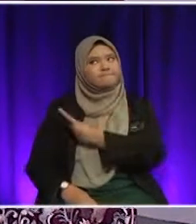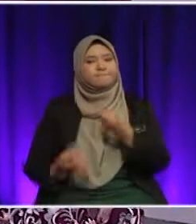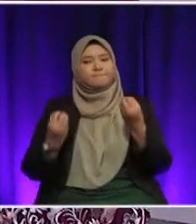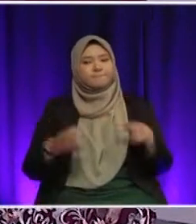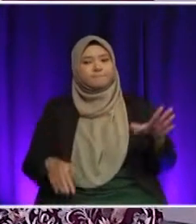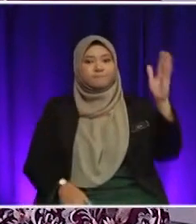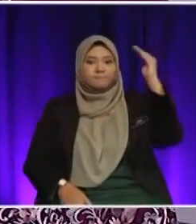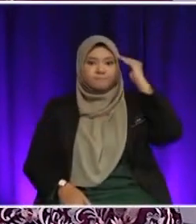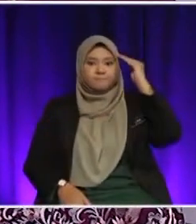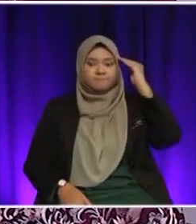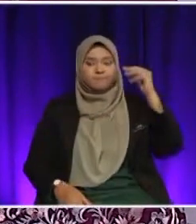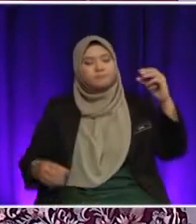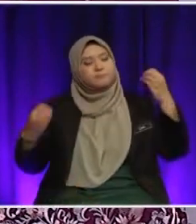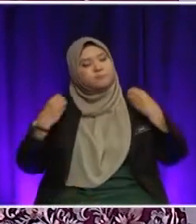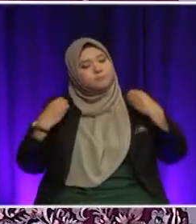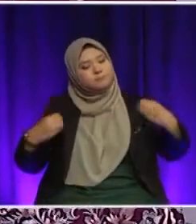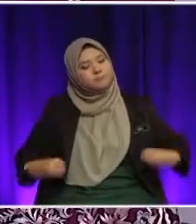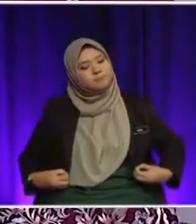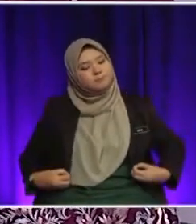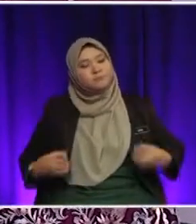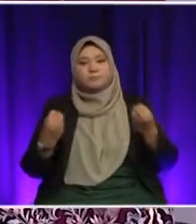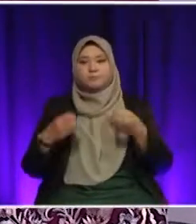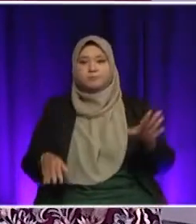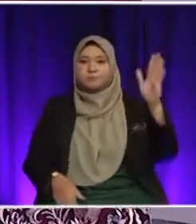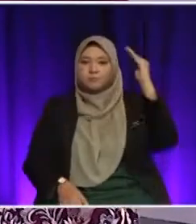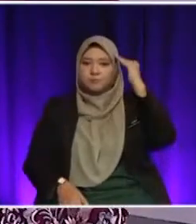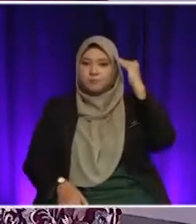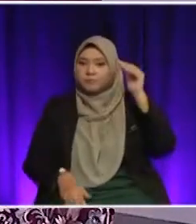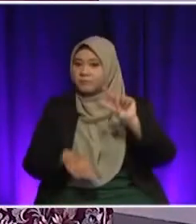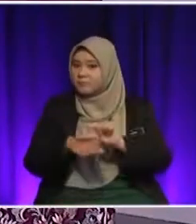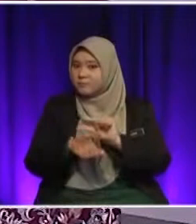Oke bagi setiap sistem boleh tak kita